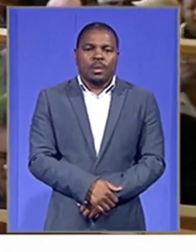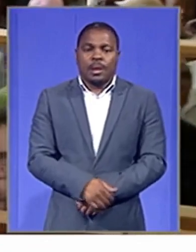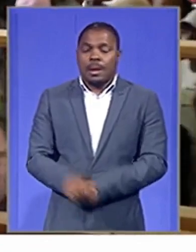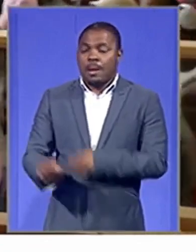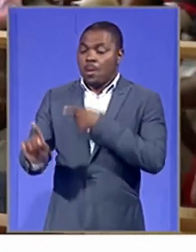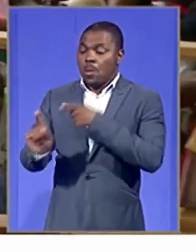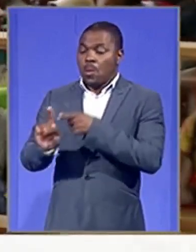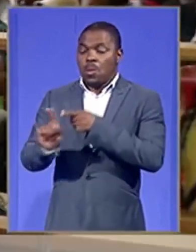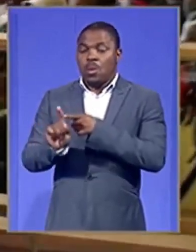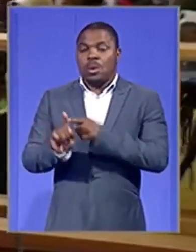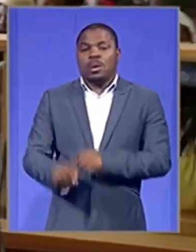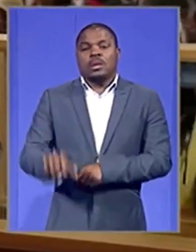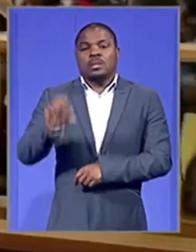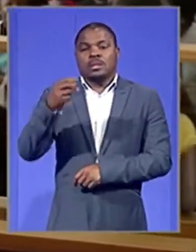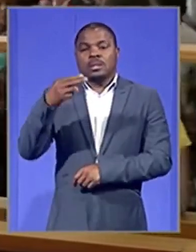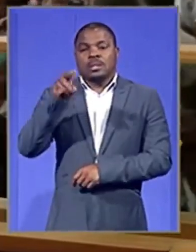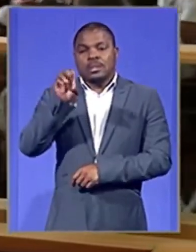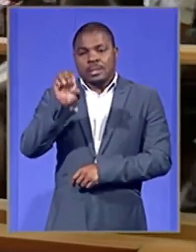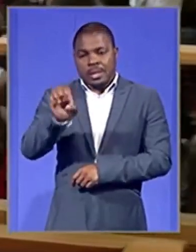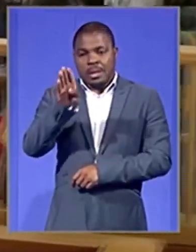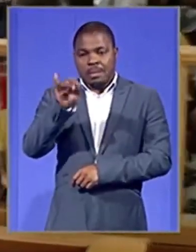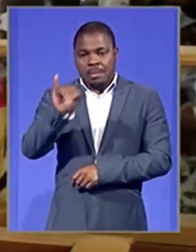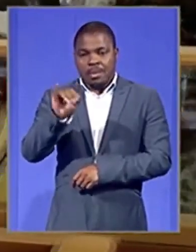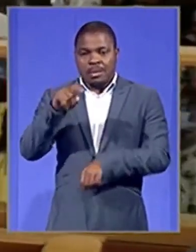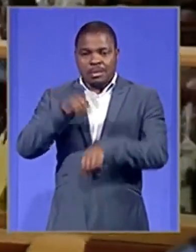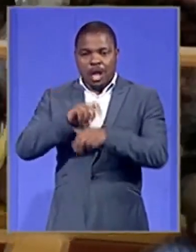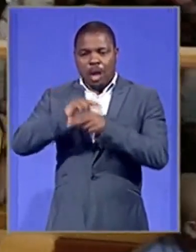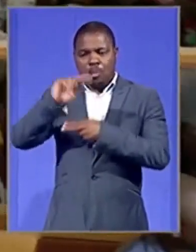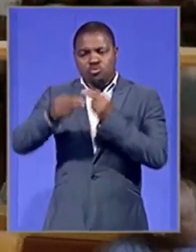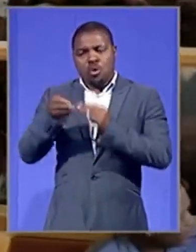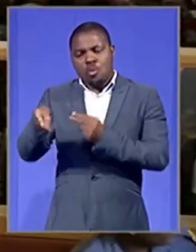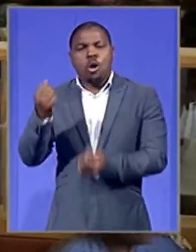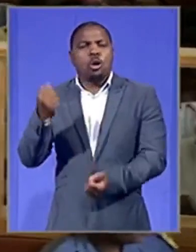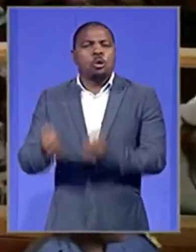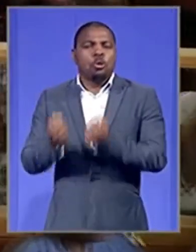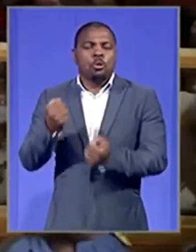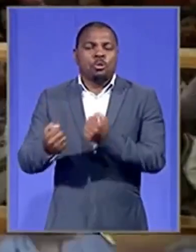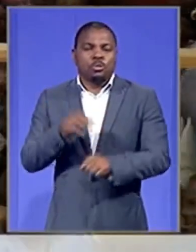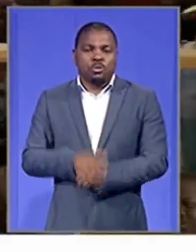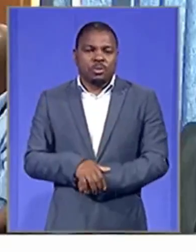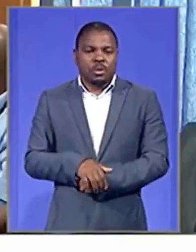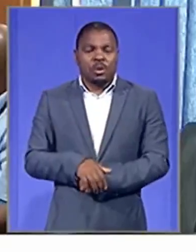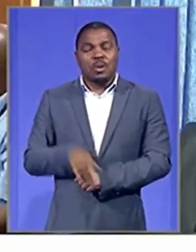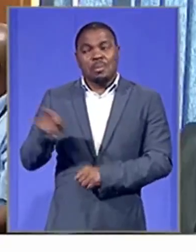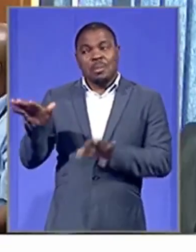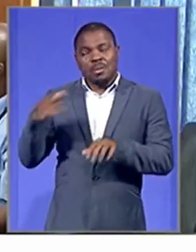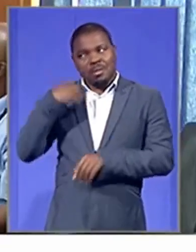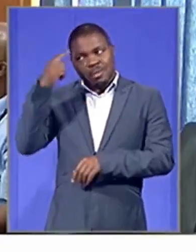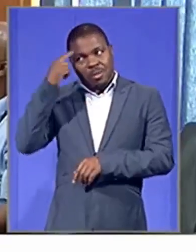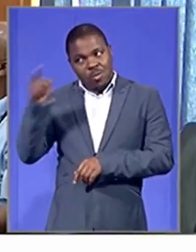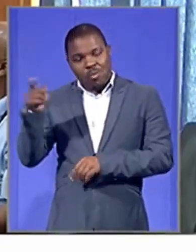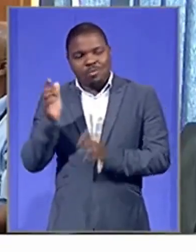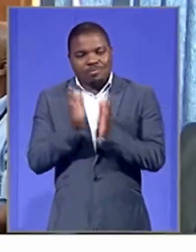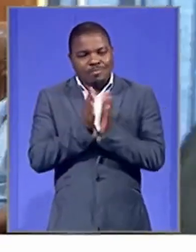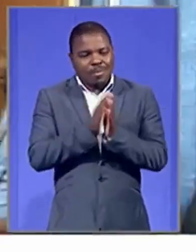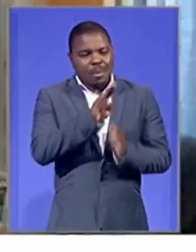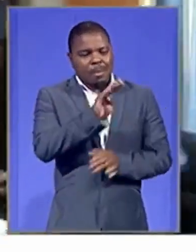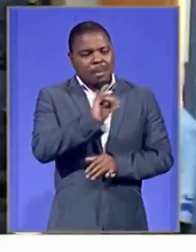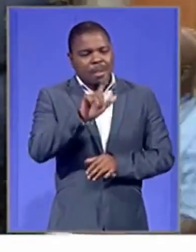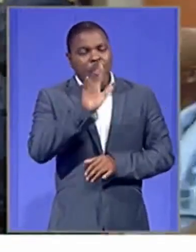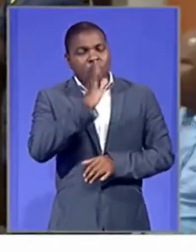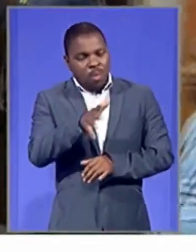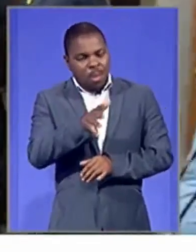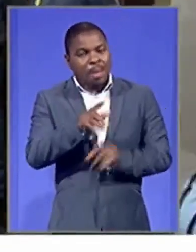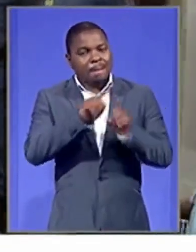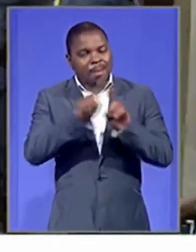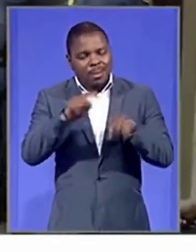Moqoswa Bongani Gregory Shebi o hlahelletse ha khutshwanyane ka khotla moo a neng a lebelletswe ho etsa kopo ya bail. Empa ka mora